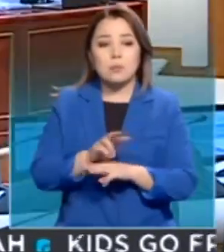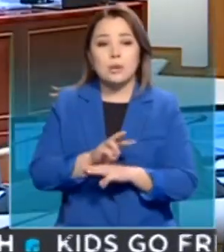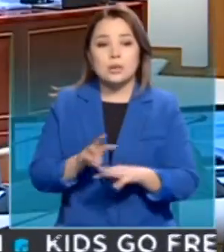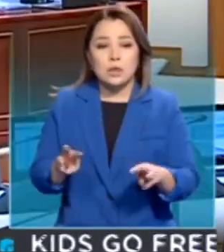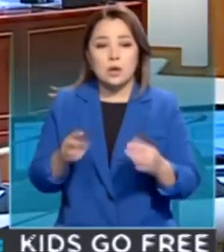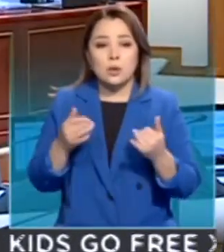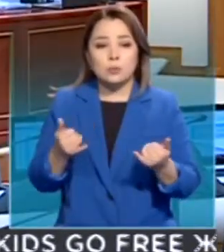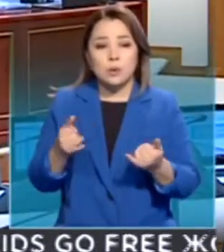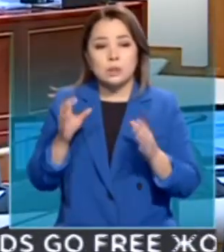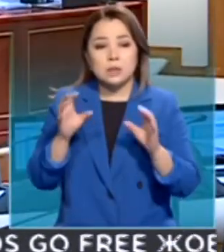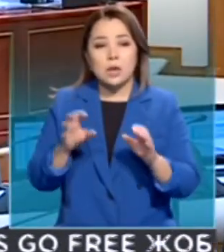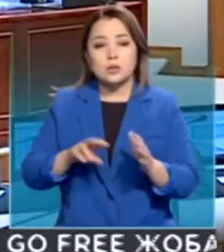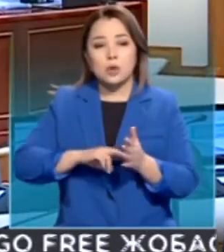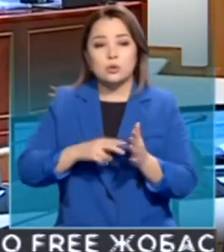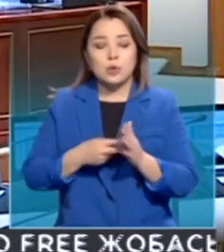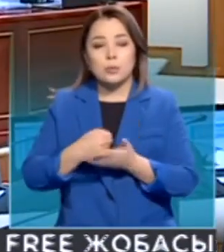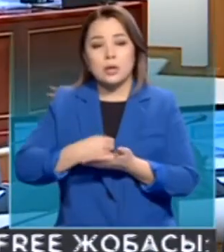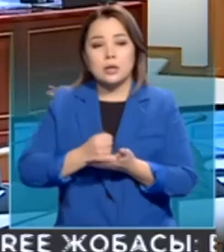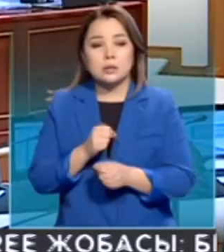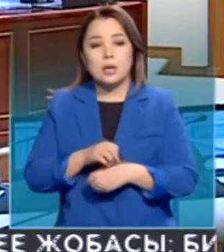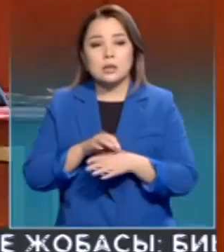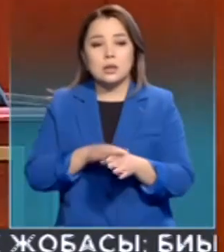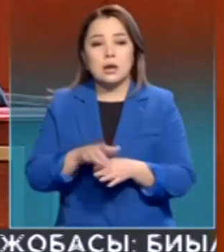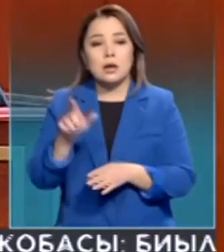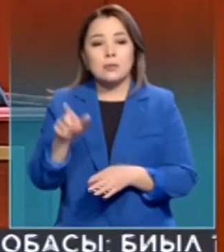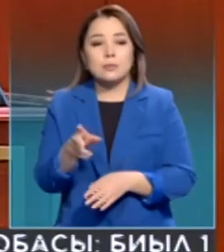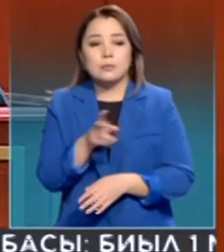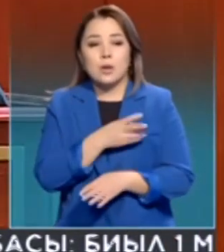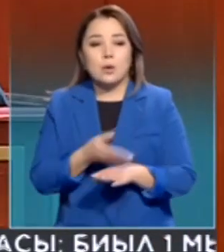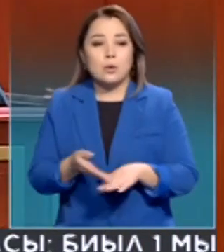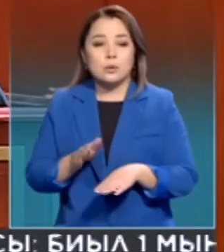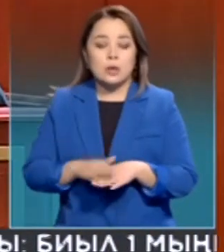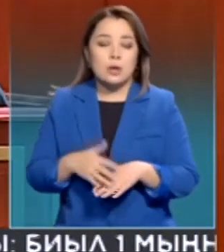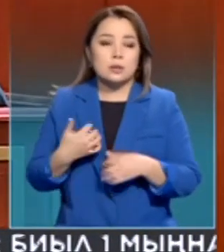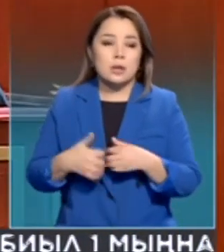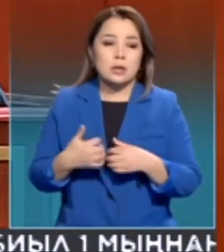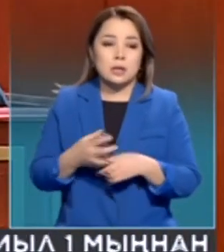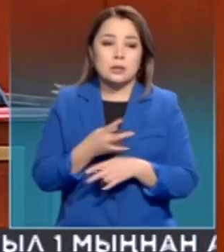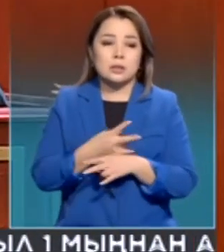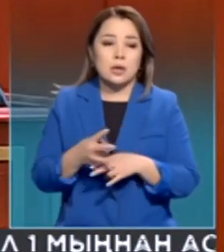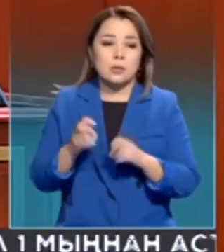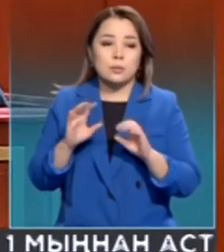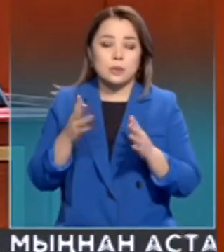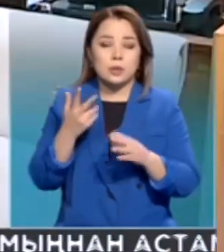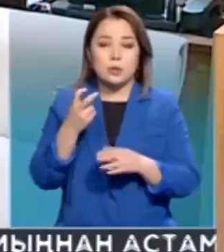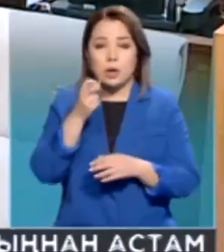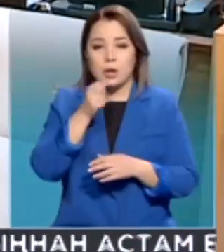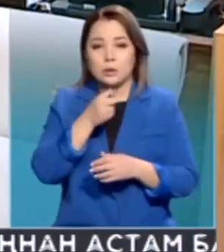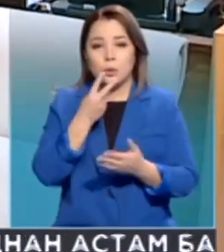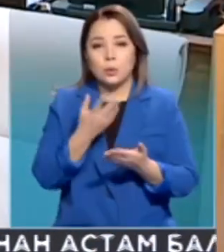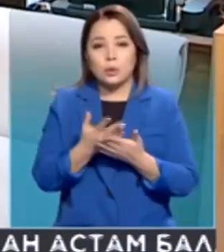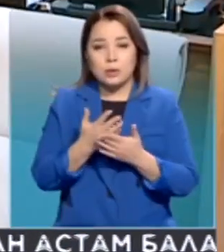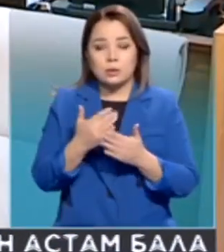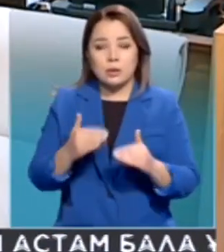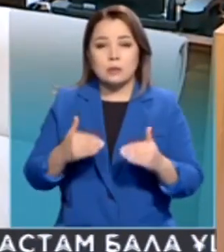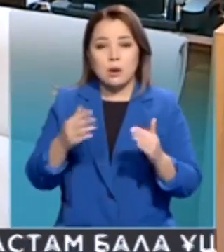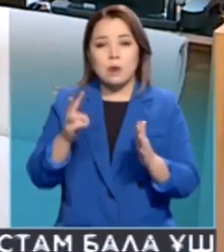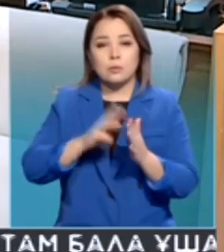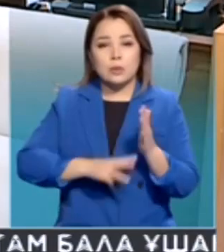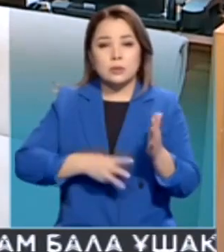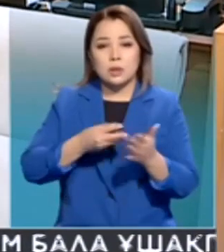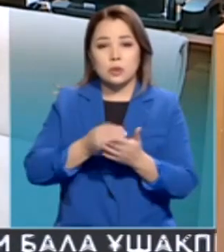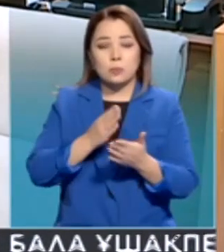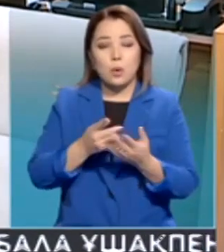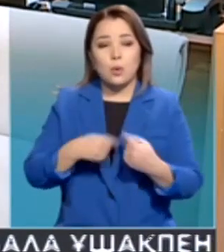мәжілісте бұл туралы заң жобасы мақұлданды. Пациентке ауырлығы орташа зиян келтірсе, 200 айлық есептік көрсеткішке дейін айыппұл